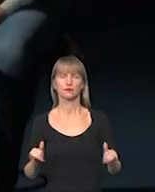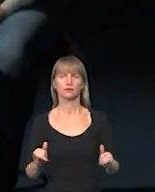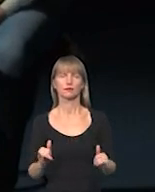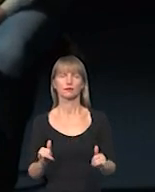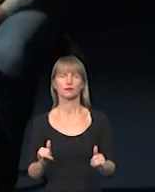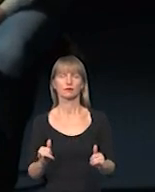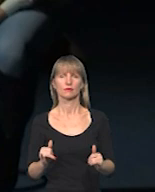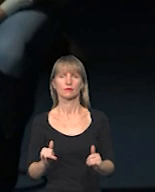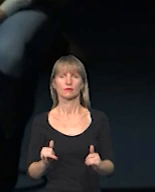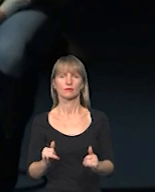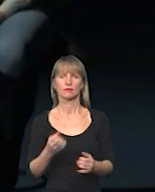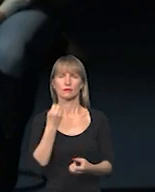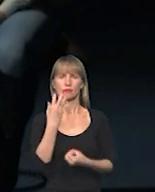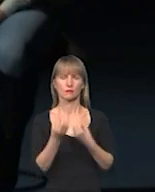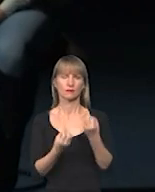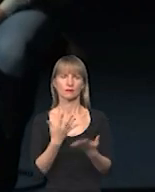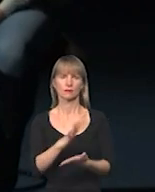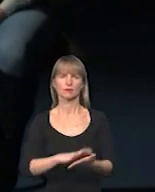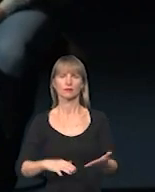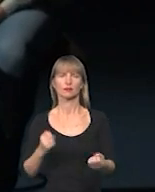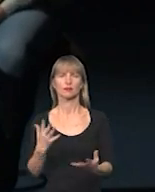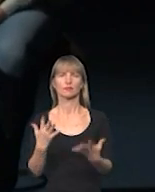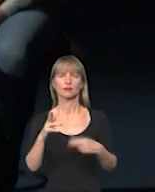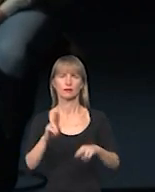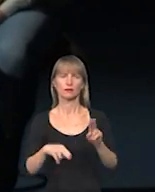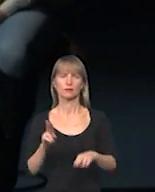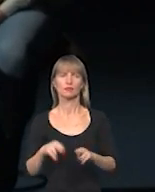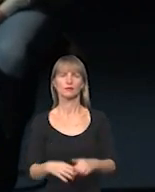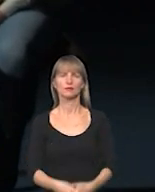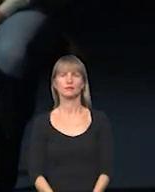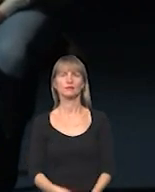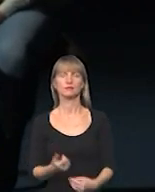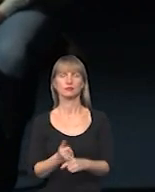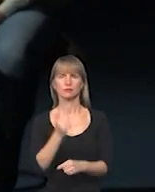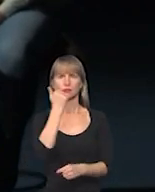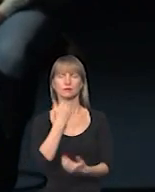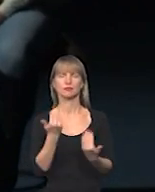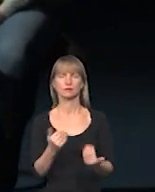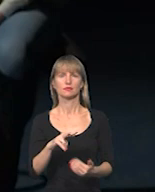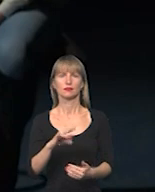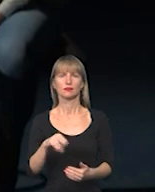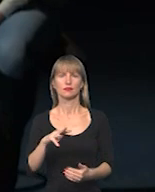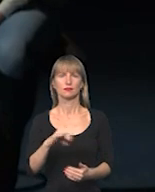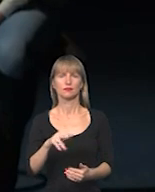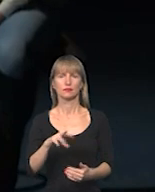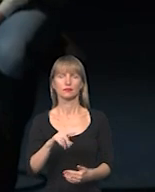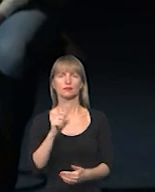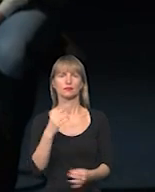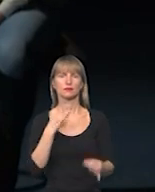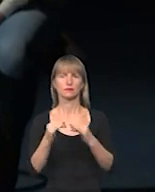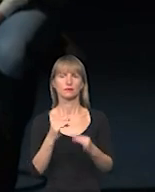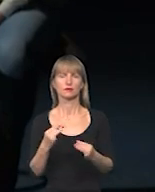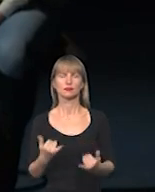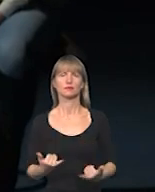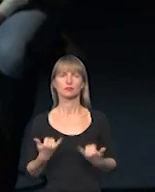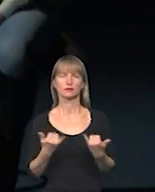росло і розцвітало яскравими фарбами. Дуже дякую вам, Людмила, за розмову. Отже,